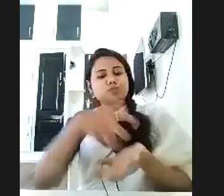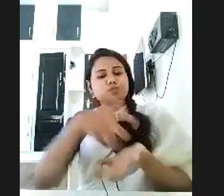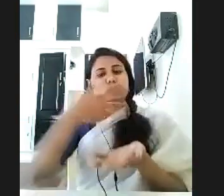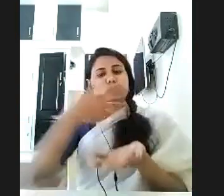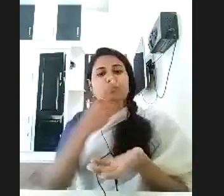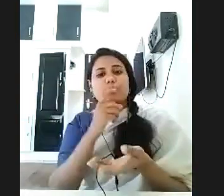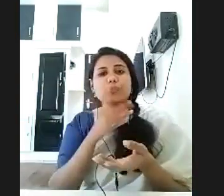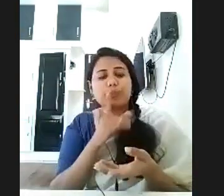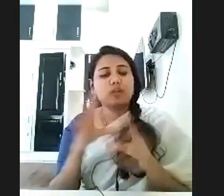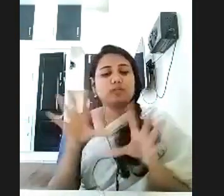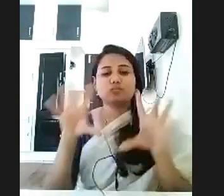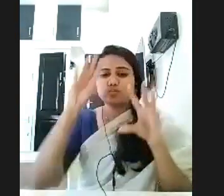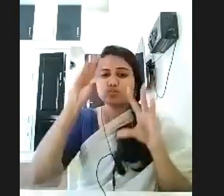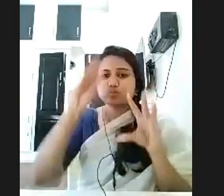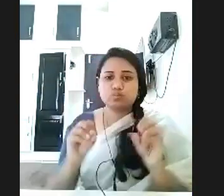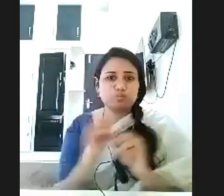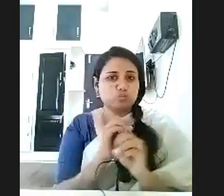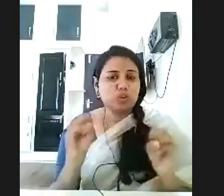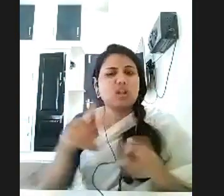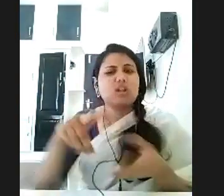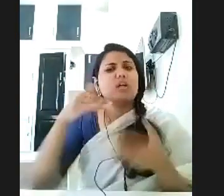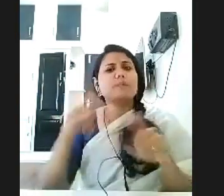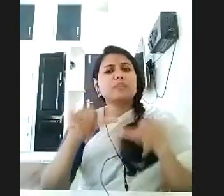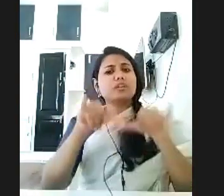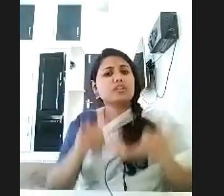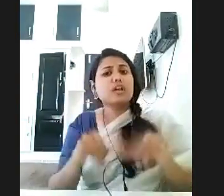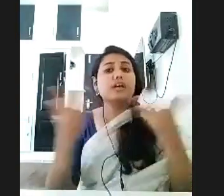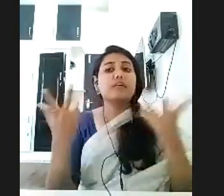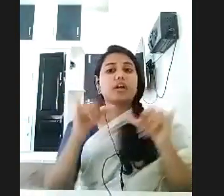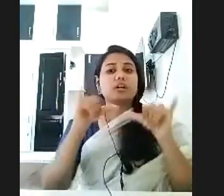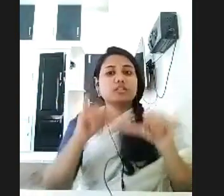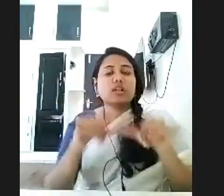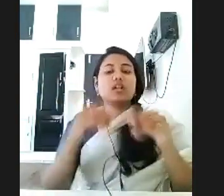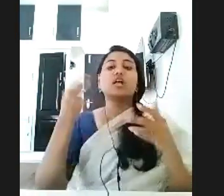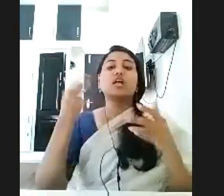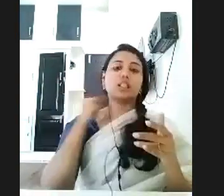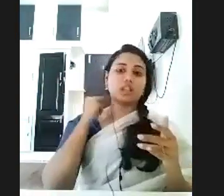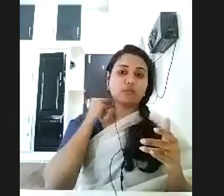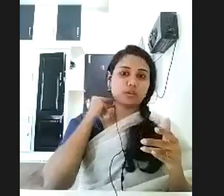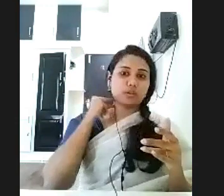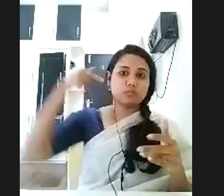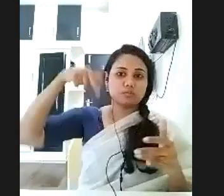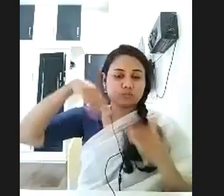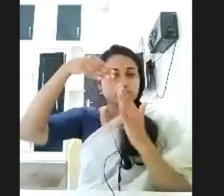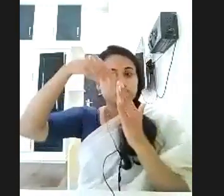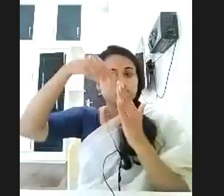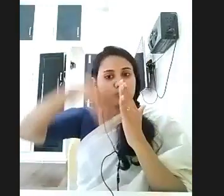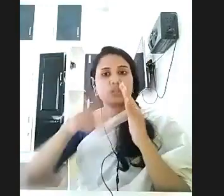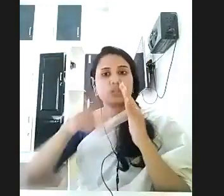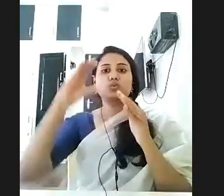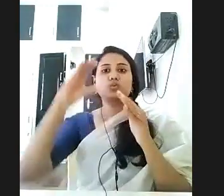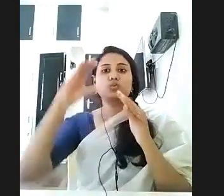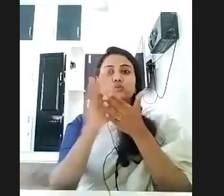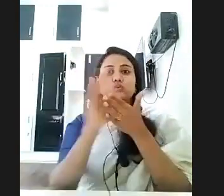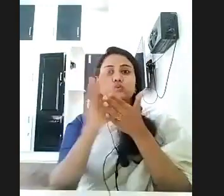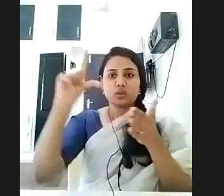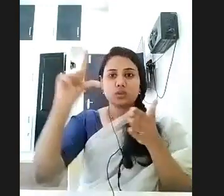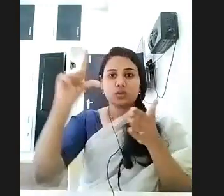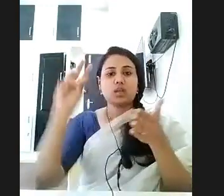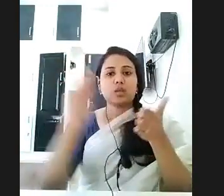എവിടെയാ താമസിക്കുന്നത്, എവിടെയാ ഉള്ളത്? ഞാൻ തിരുവനന്തപുരം, കിളിമാനൂർ. ട്രിവാൻഡ്രം. അപ്പോൾ ട്രിവാൻഡ്രം ആണെങ്കിൽ കിംസിൽ തന്നെ കാണിച്ചോളൂ.